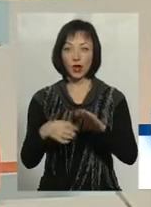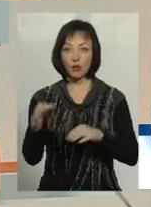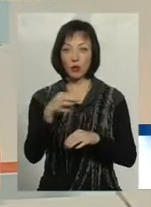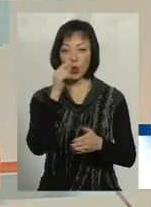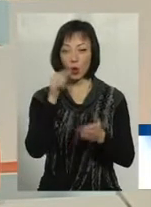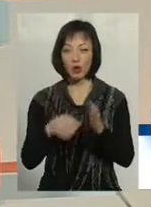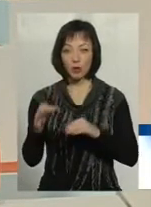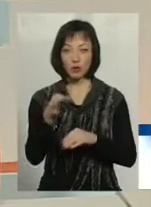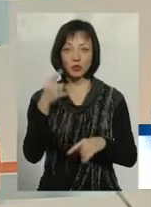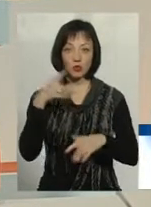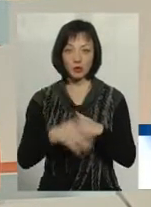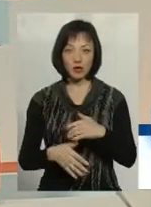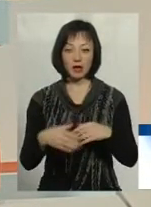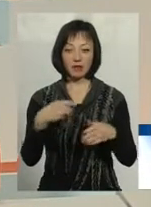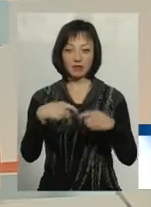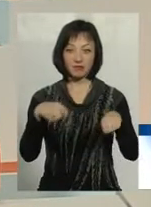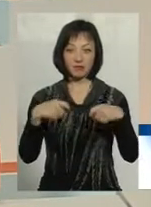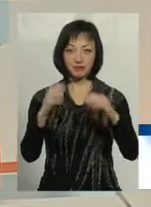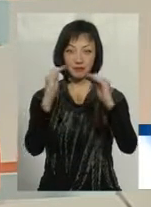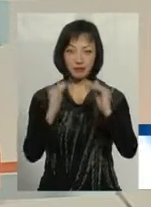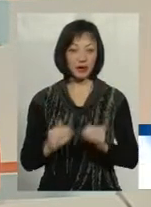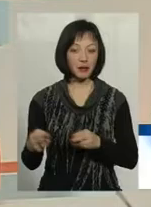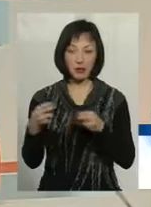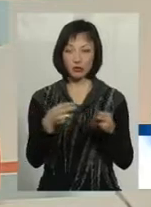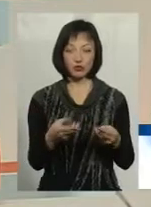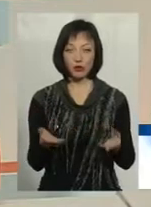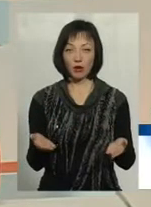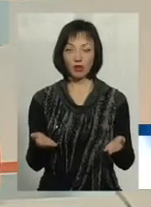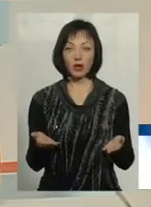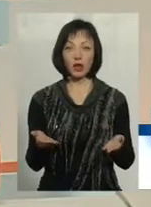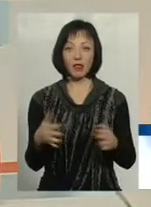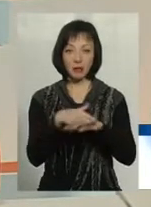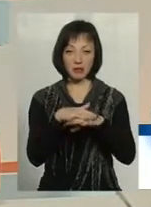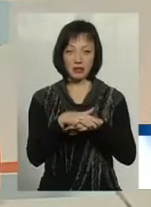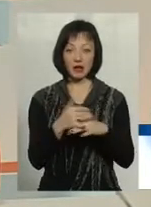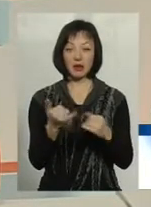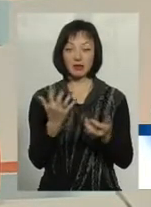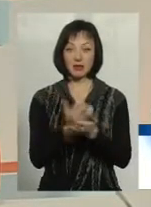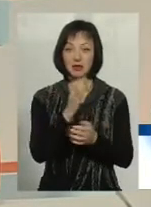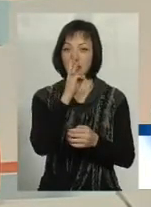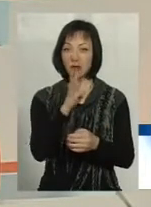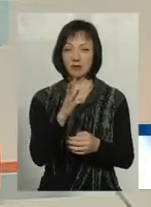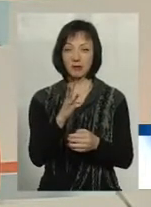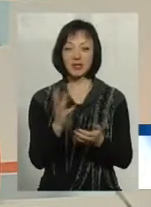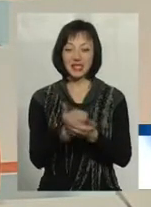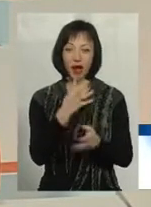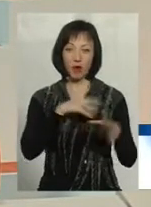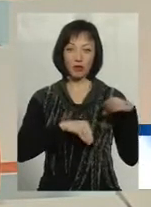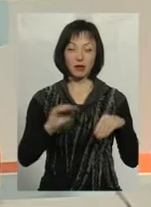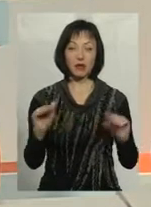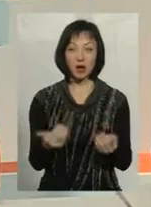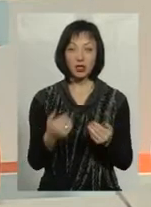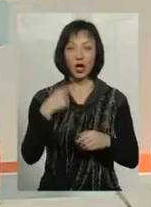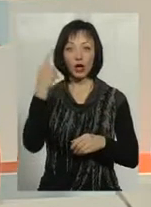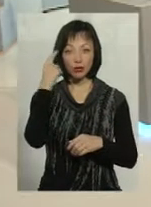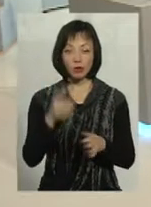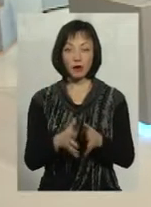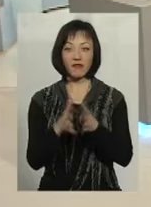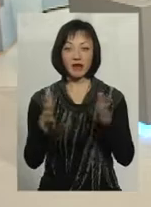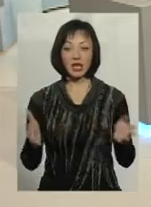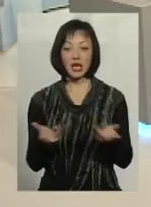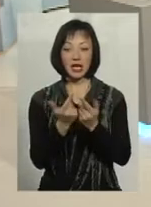отримати, маю на увазі, кошти, які отримали в 2016 році, і буде в базі однакові на 2017